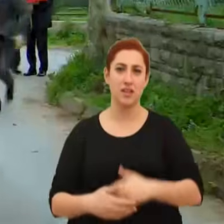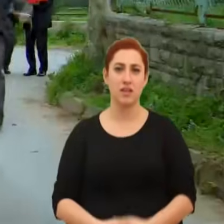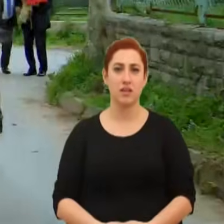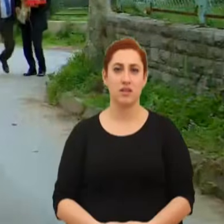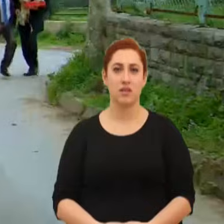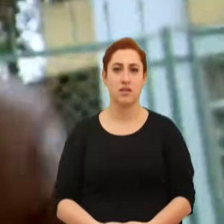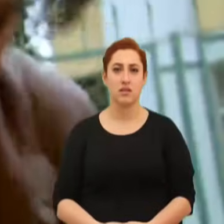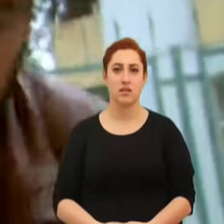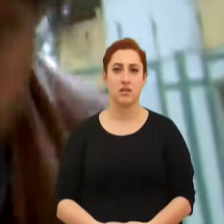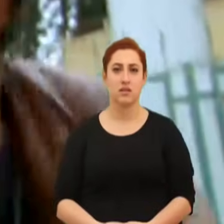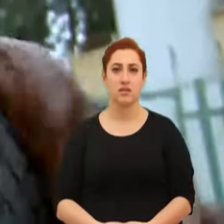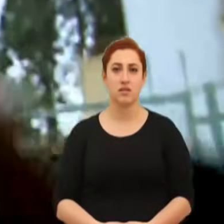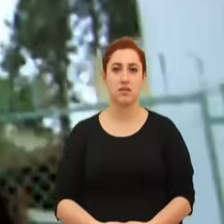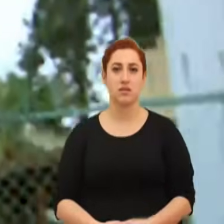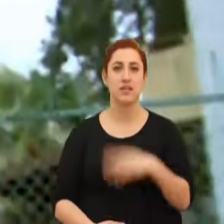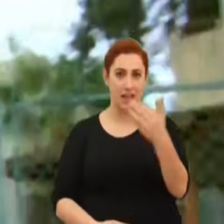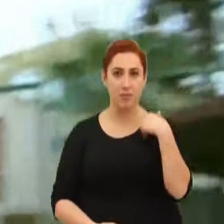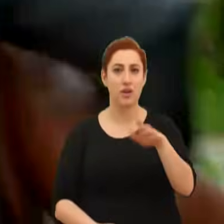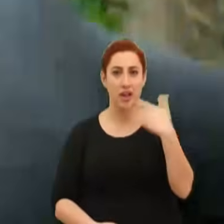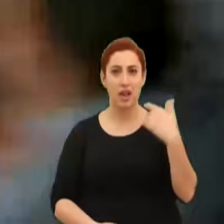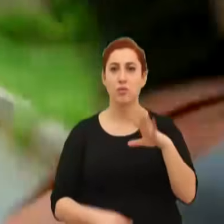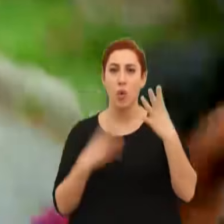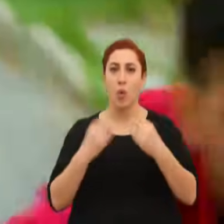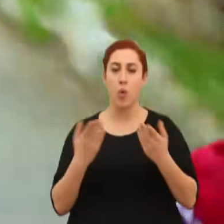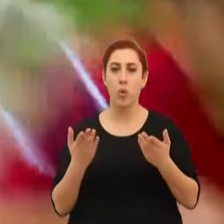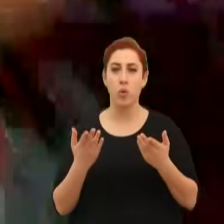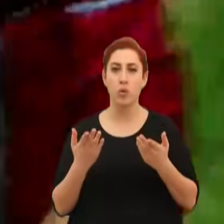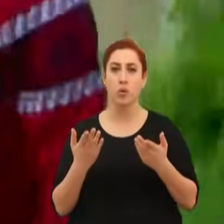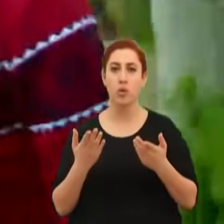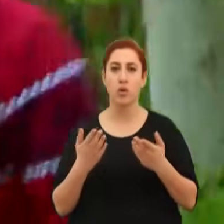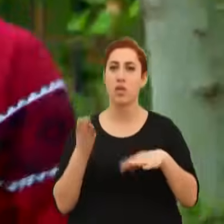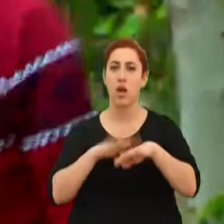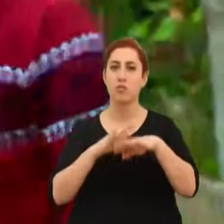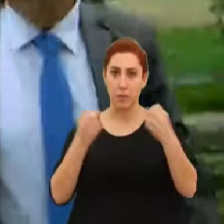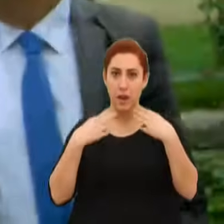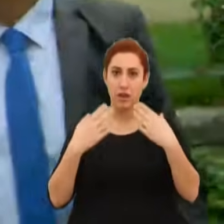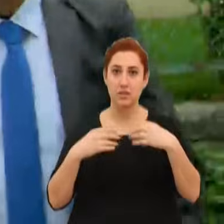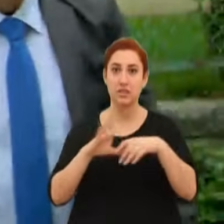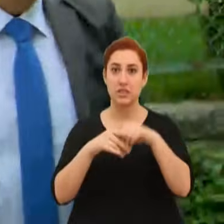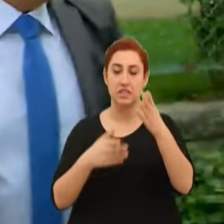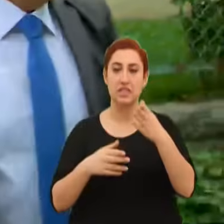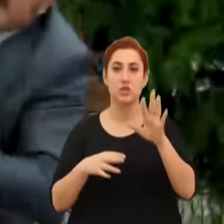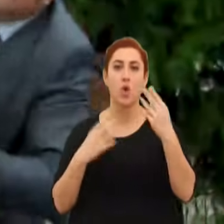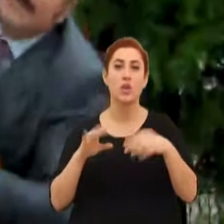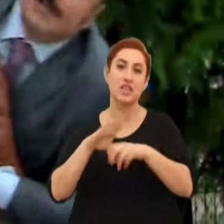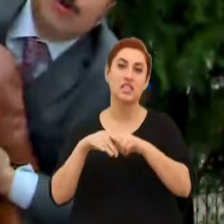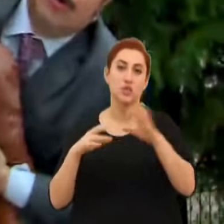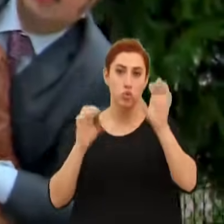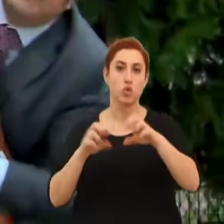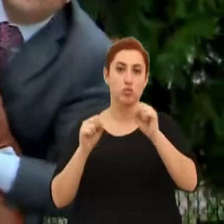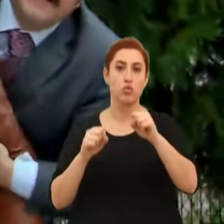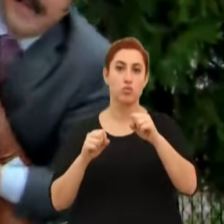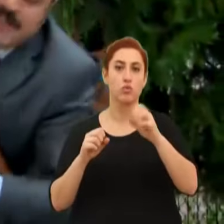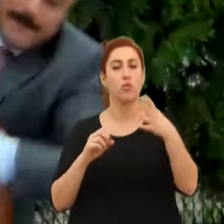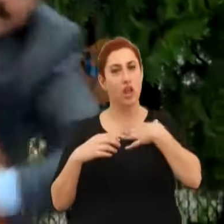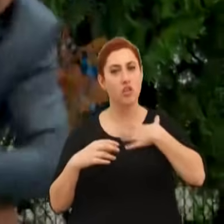Bu ne? Ne oluyor? Ne yapıyorsun? Bıraksana. Hırsız. Ne oldu hırsızı? Kızı